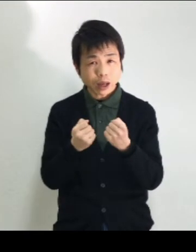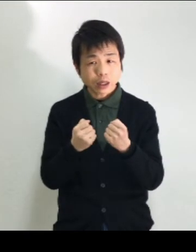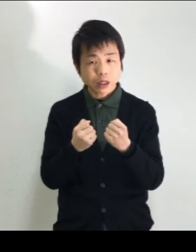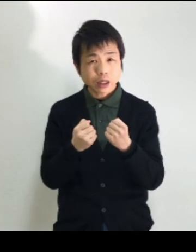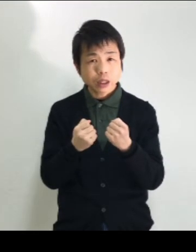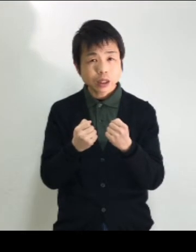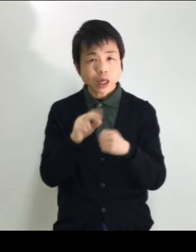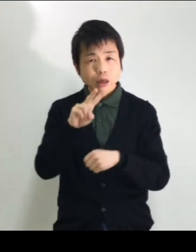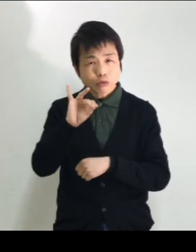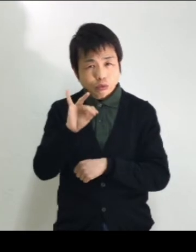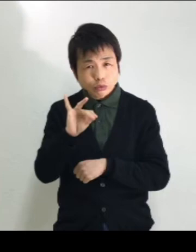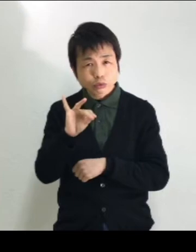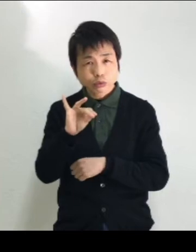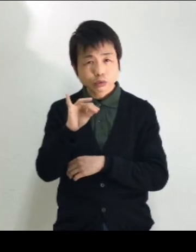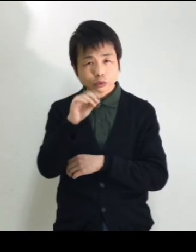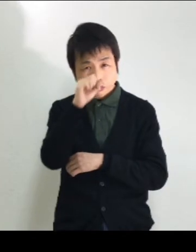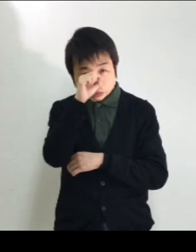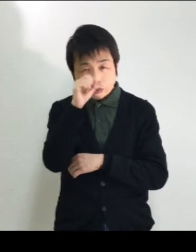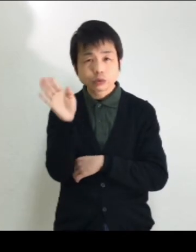抑うつと、